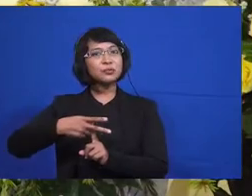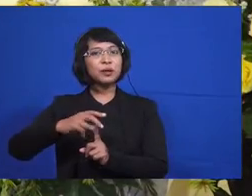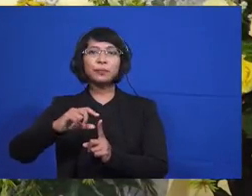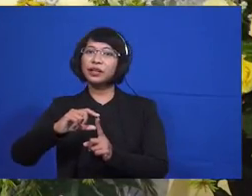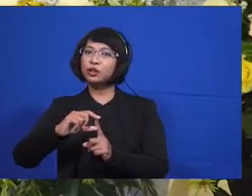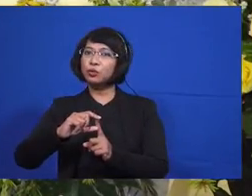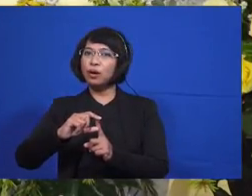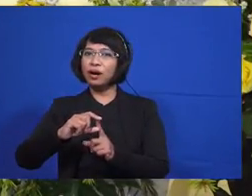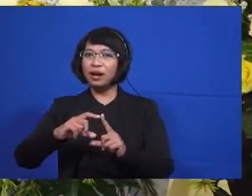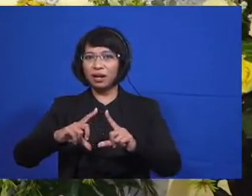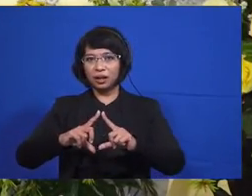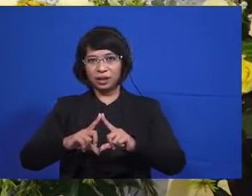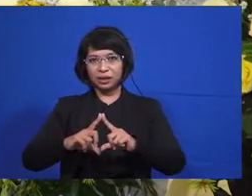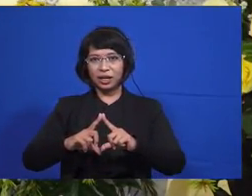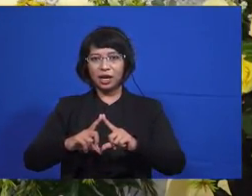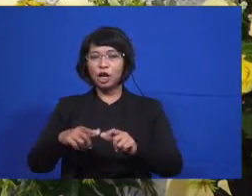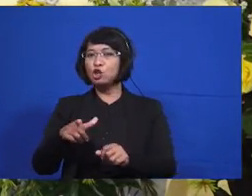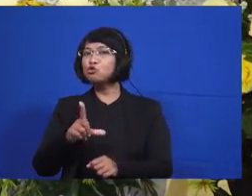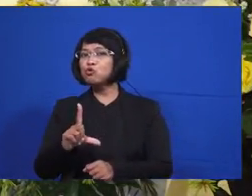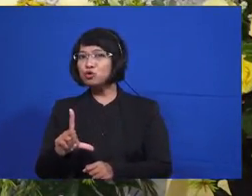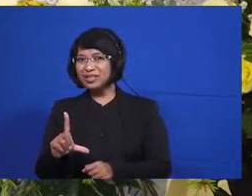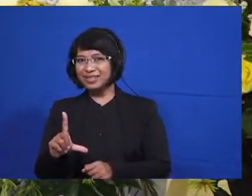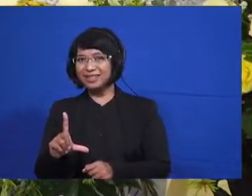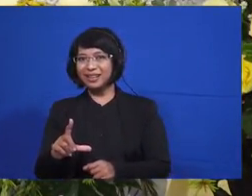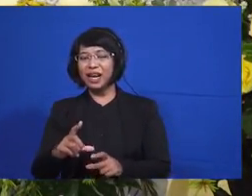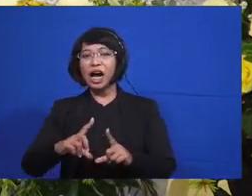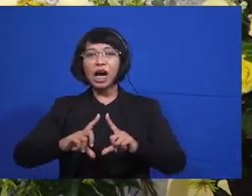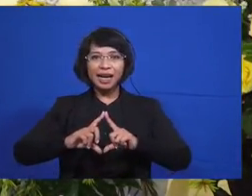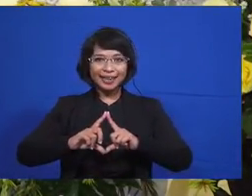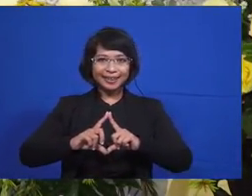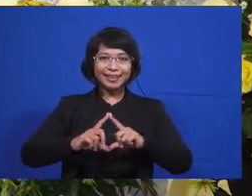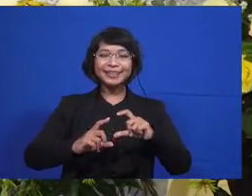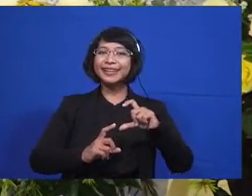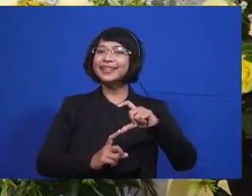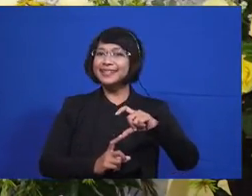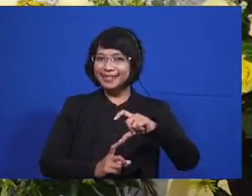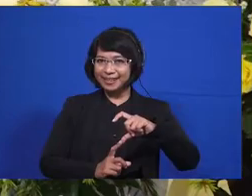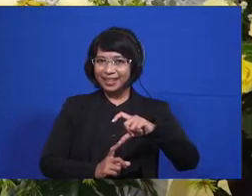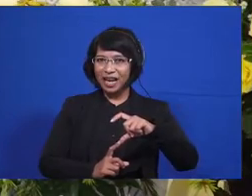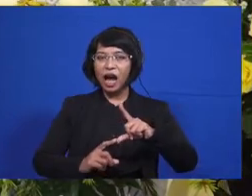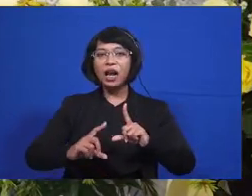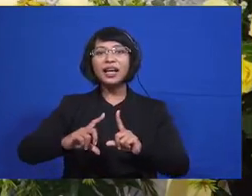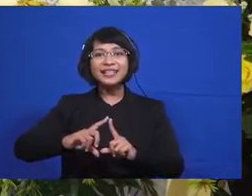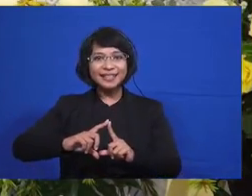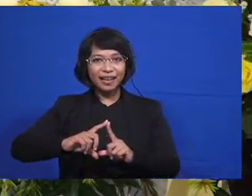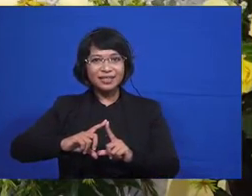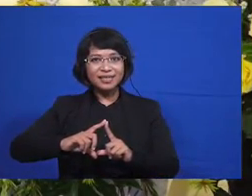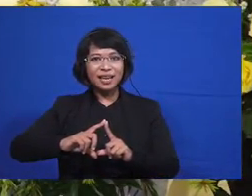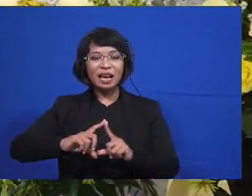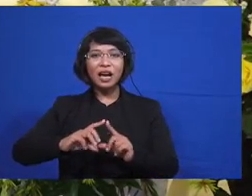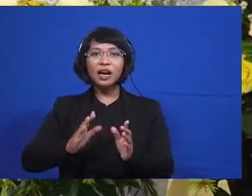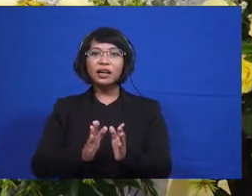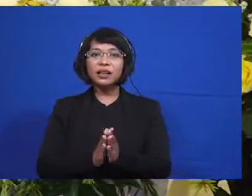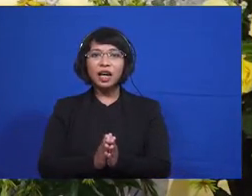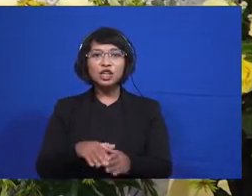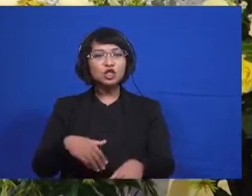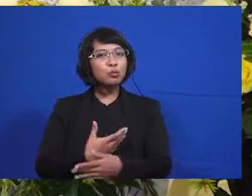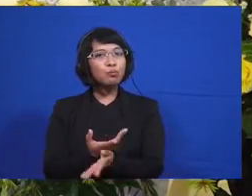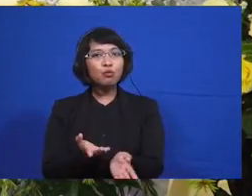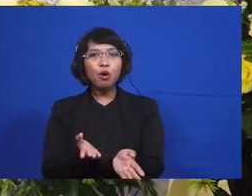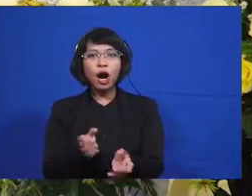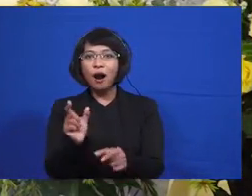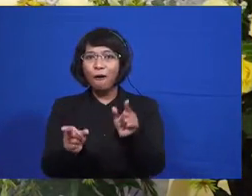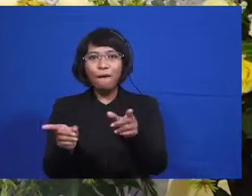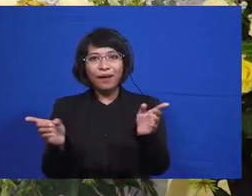Perpetua, Agatha, Lucia, Agnes, Cecilia, Anastasia, dan semua orang